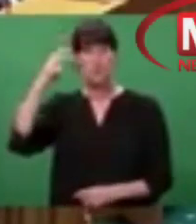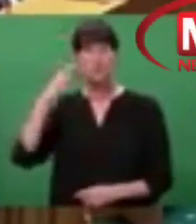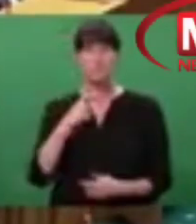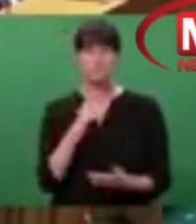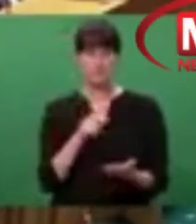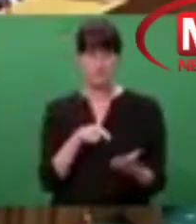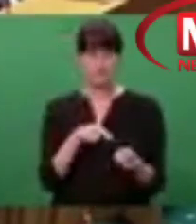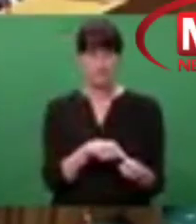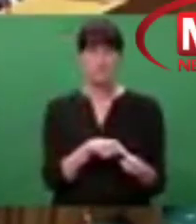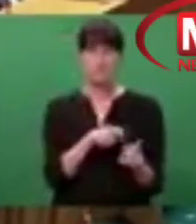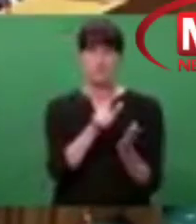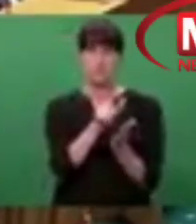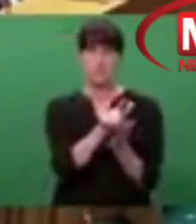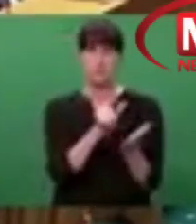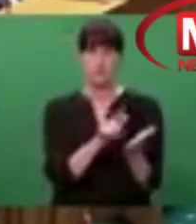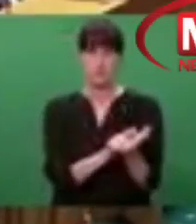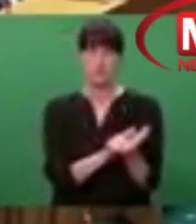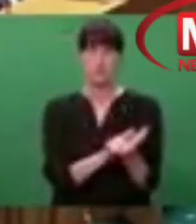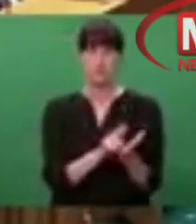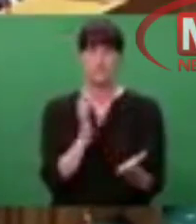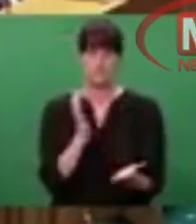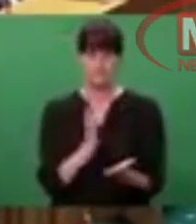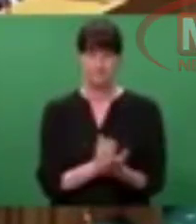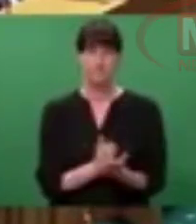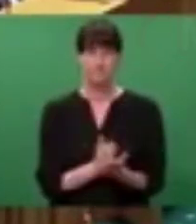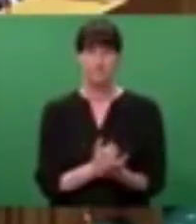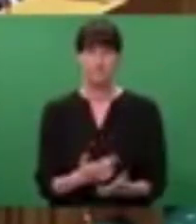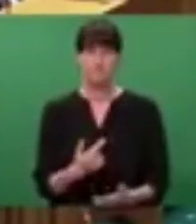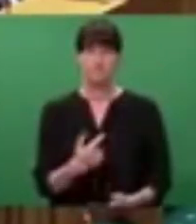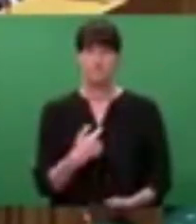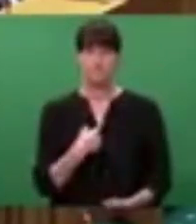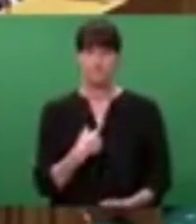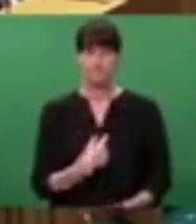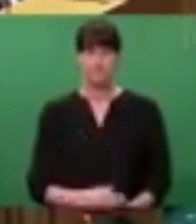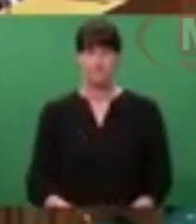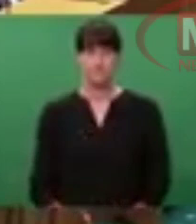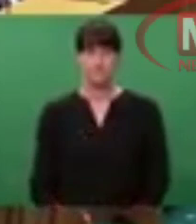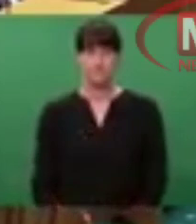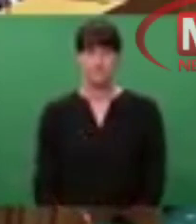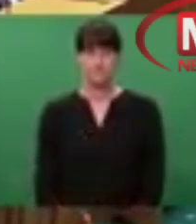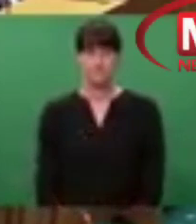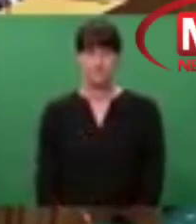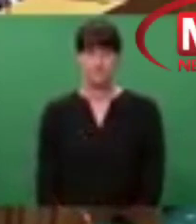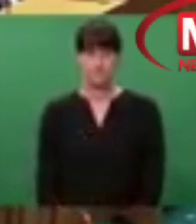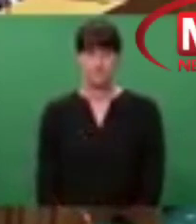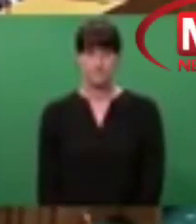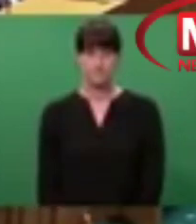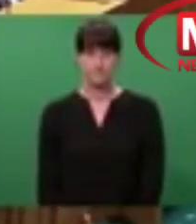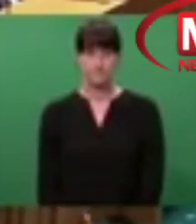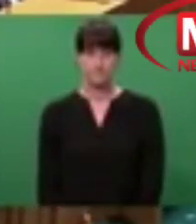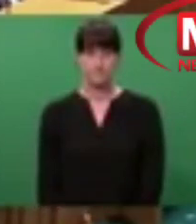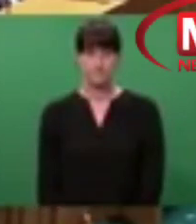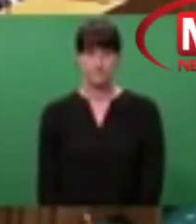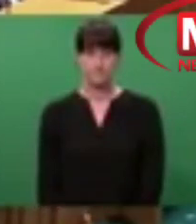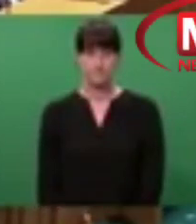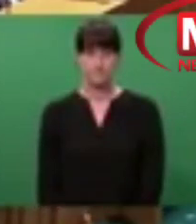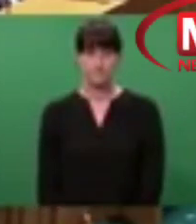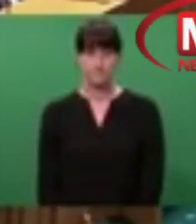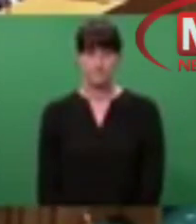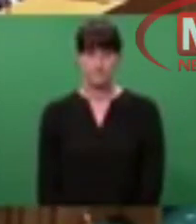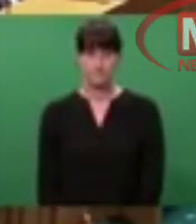द्वितीय तस्य अनुवर्तन आम उत्तराधिकारी नाम च प्रति हम विश्वसनीय निष्ठावान शिष्य